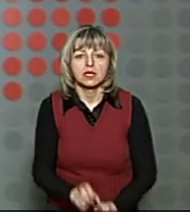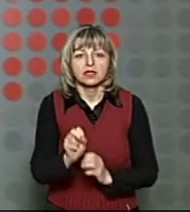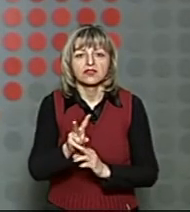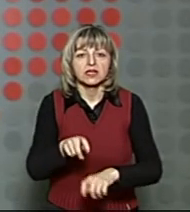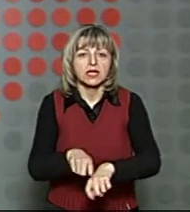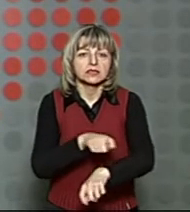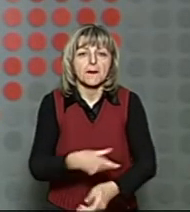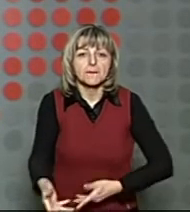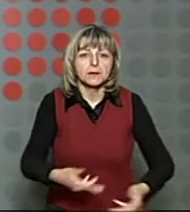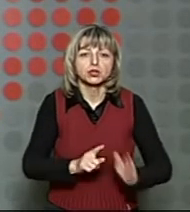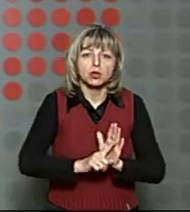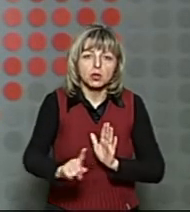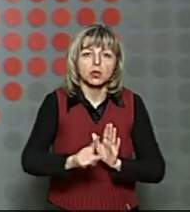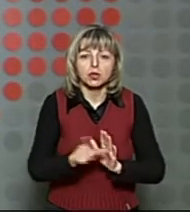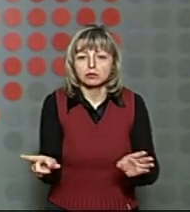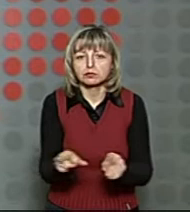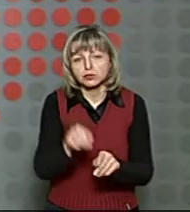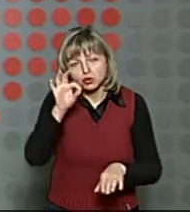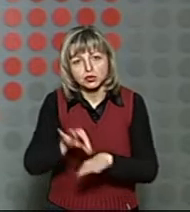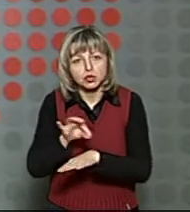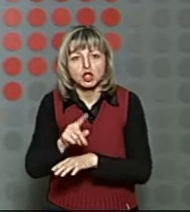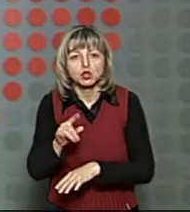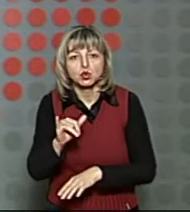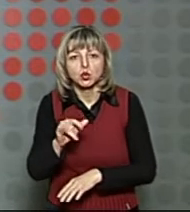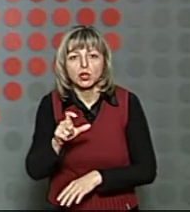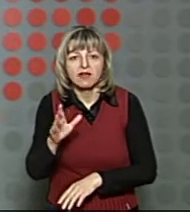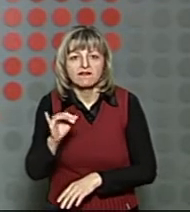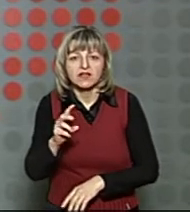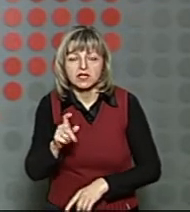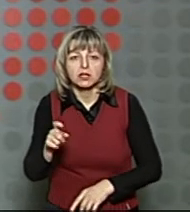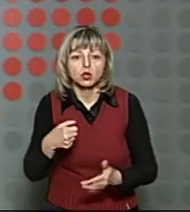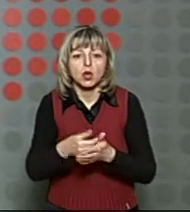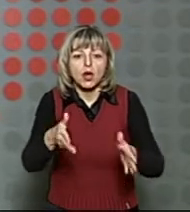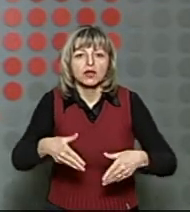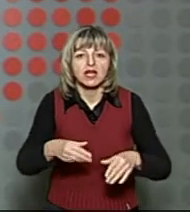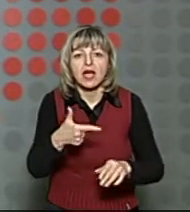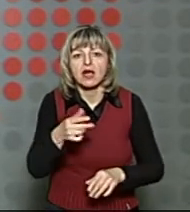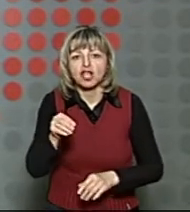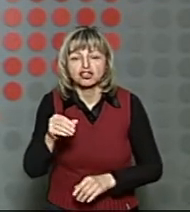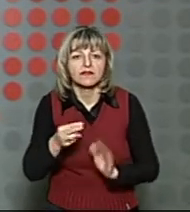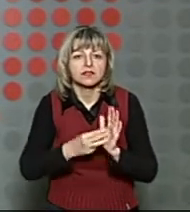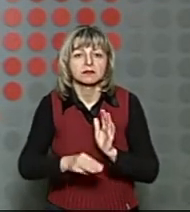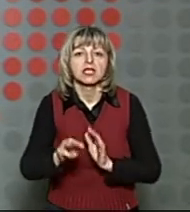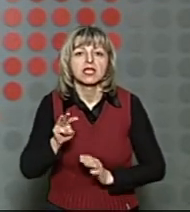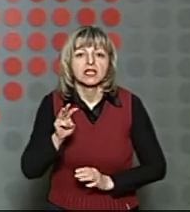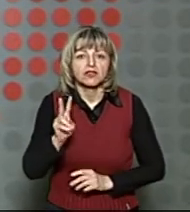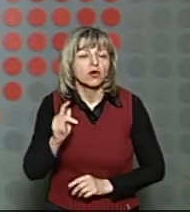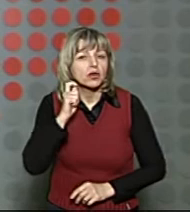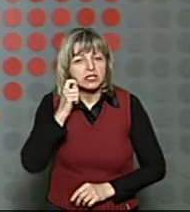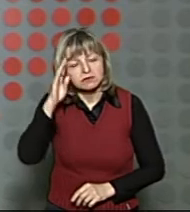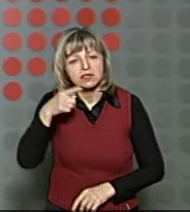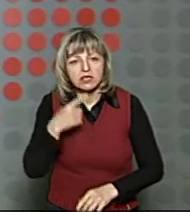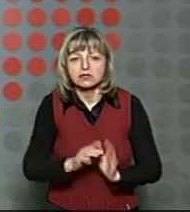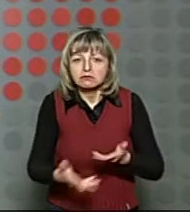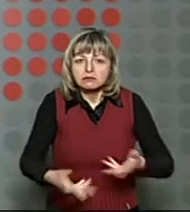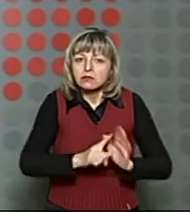12 кілометрів пішки ходить подружжя Зуєвих із Луцька до дачі в село Гараджа. 82-річний Юрій Зуєв каже, шлях в один